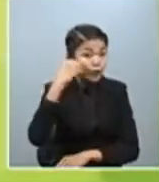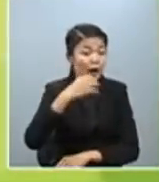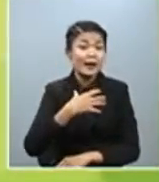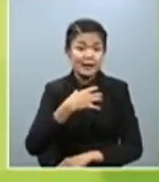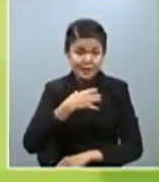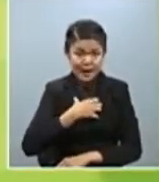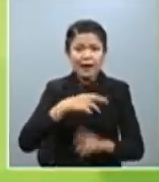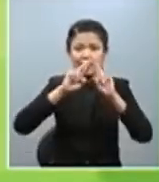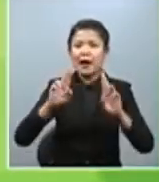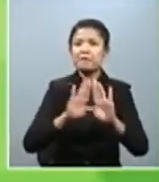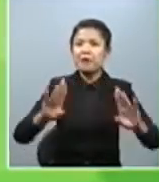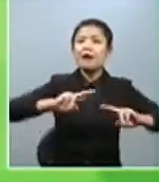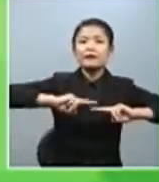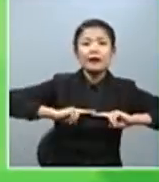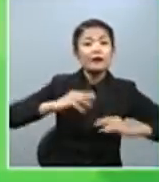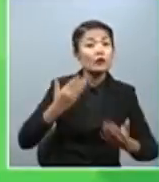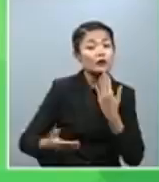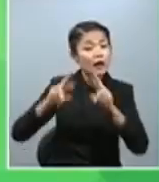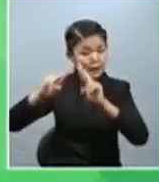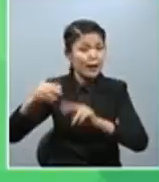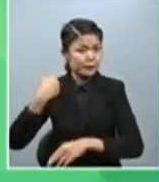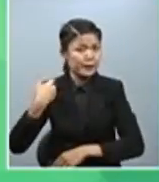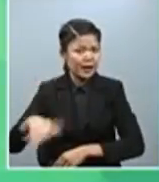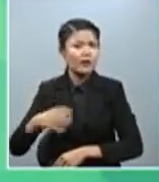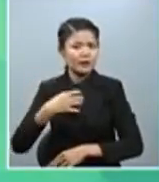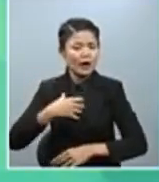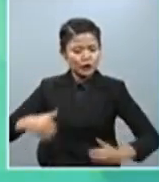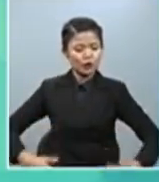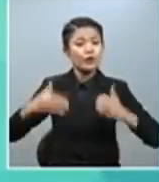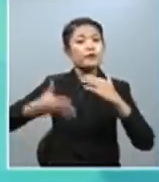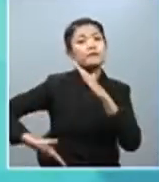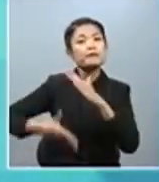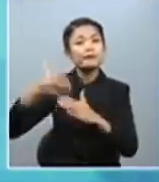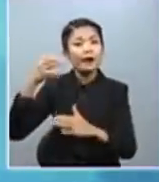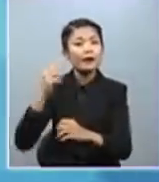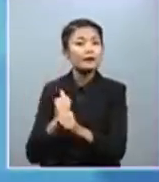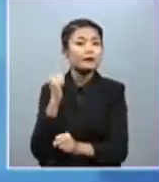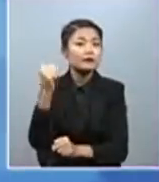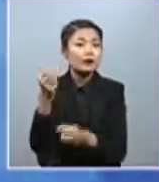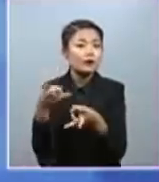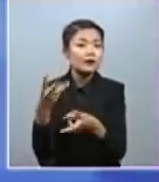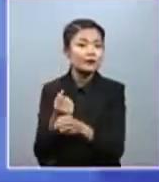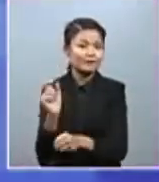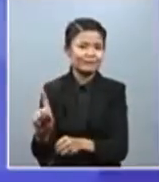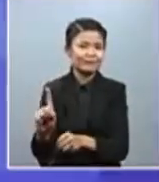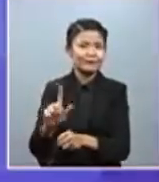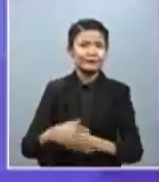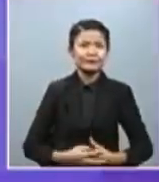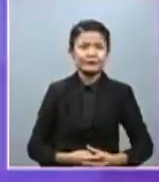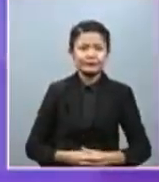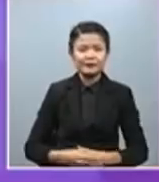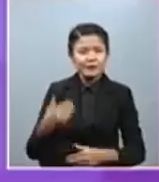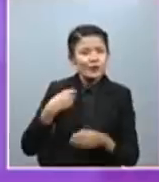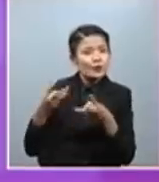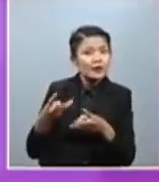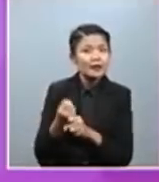ำร้านอาหารหรือทำร้านอาหารอยู่แล้วอยากจะพบกับความสำเร็จว่าเขาทำอย่างไรกันประสบความสำเร็จ ที่มันเป็นอีกก้าวนึง มีโซลูชันมีสูตรอย่าง